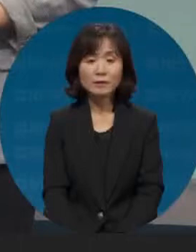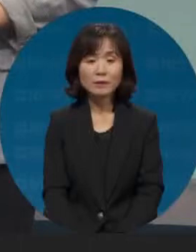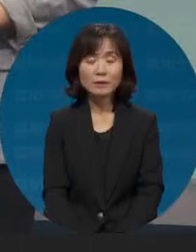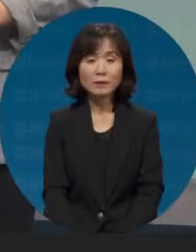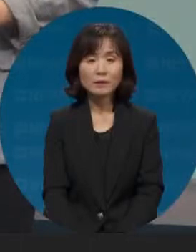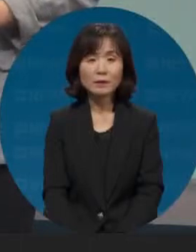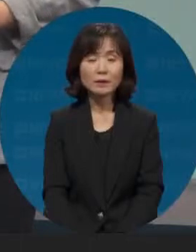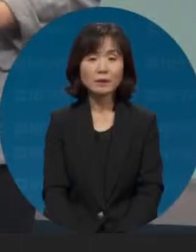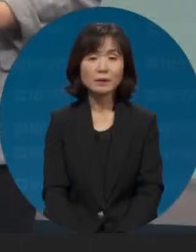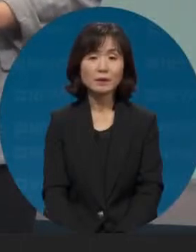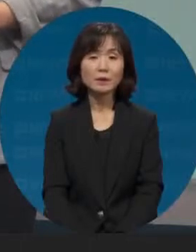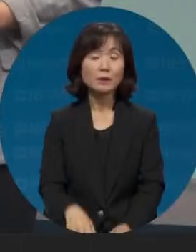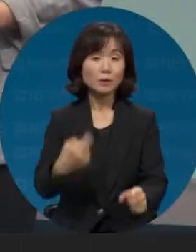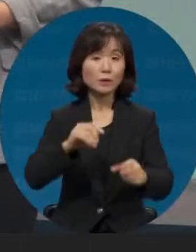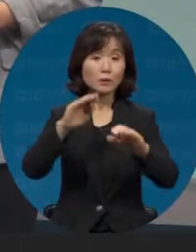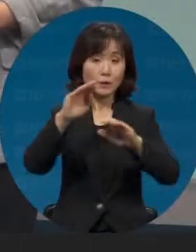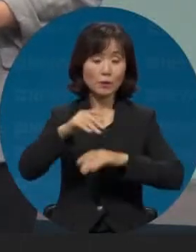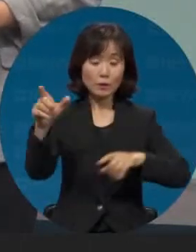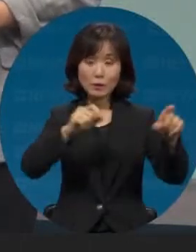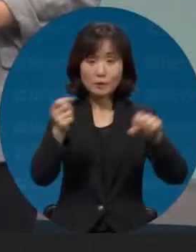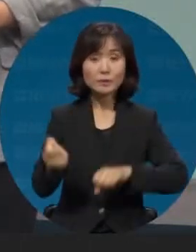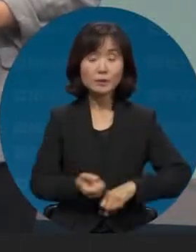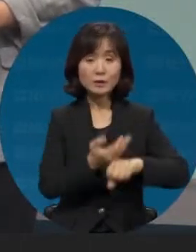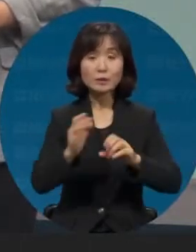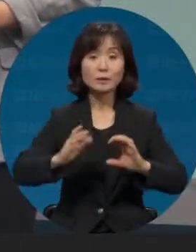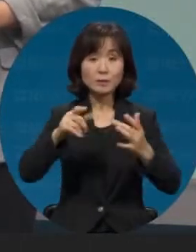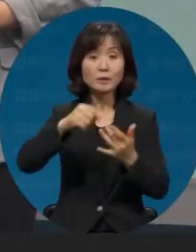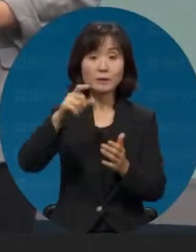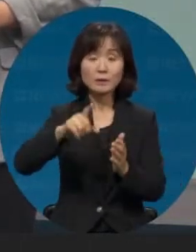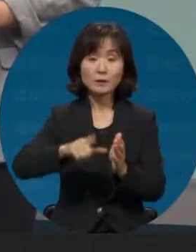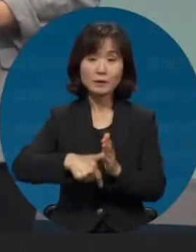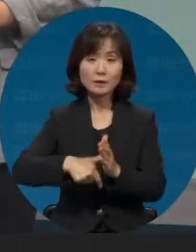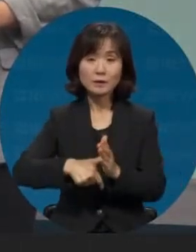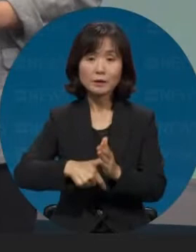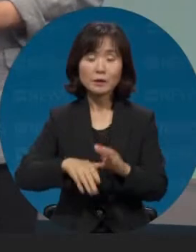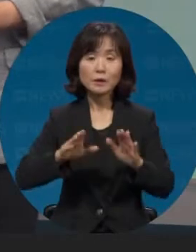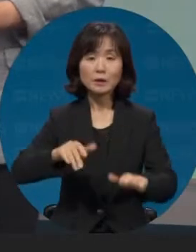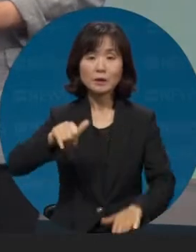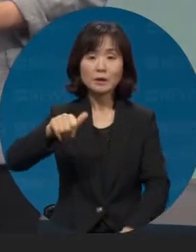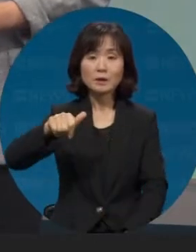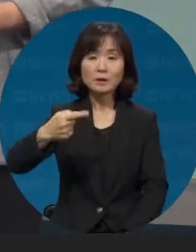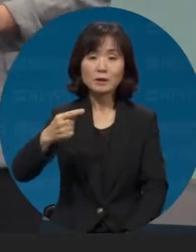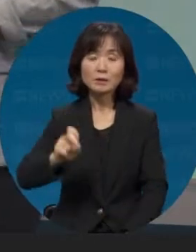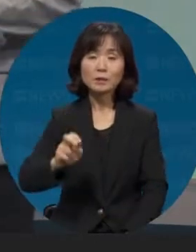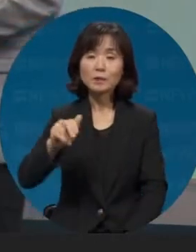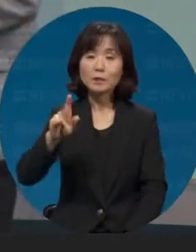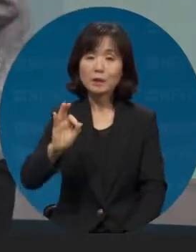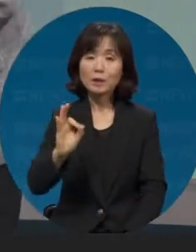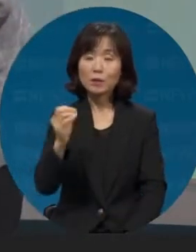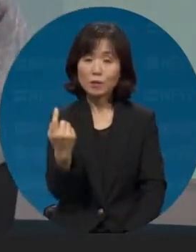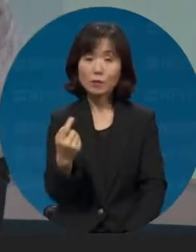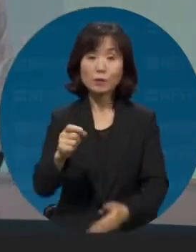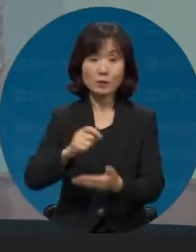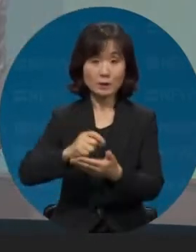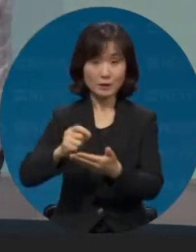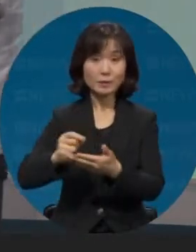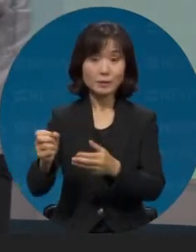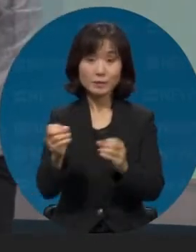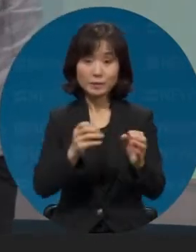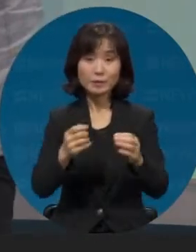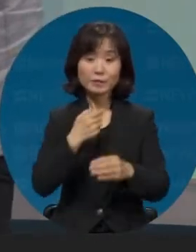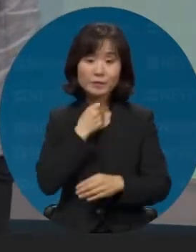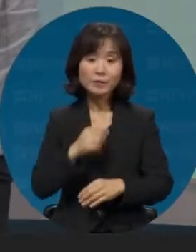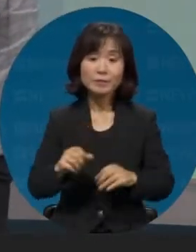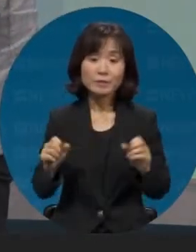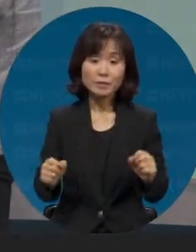그 다음은 쉽게 접하기 힘든 교육소식 골라서 전해드리는 글로벌 픽스 아닙니다 그들은 금 차원 기자와 함께 합니다 버섯이 조제 아세요 첫 3시부터